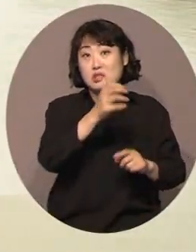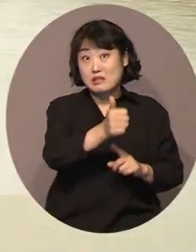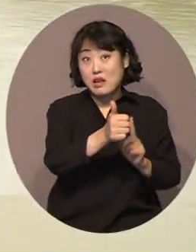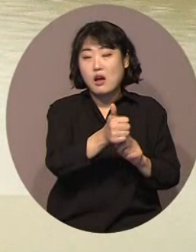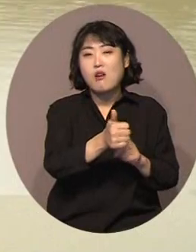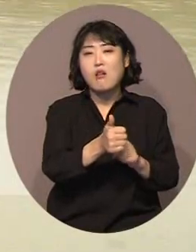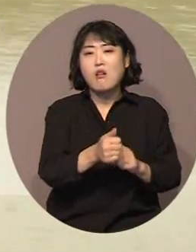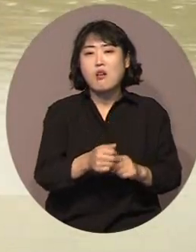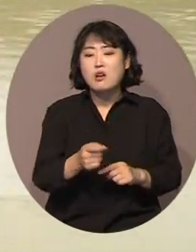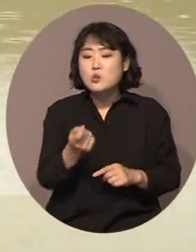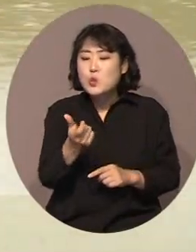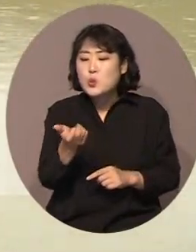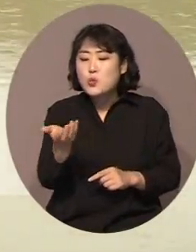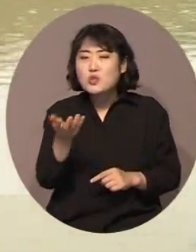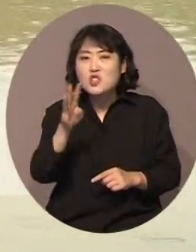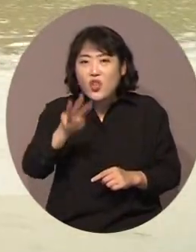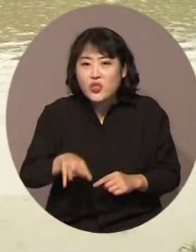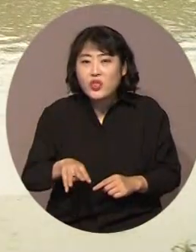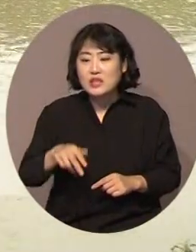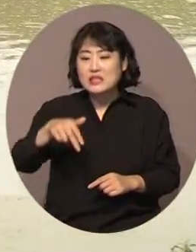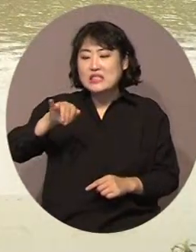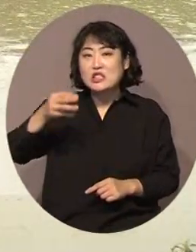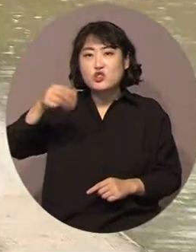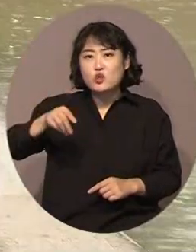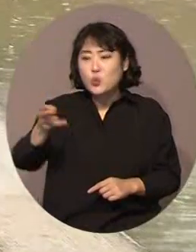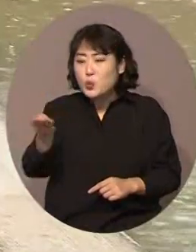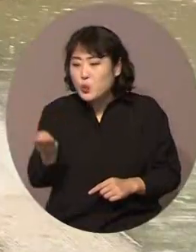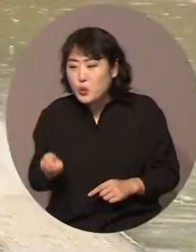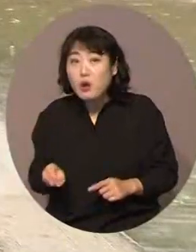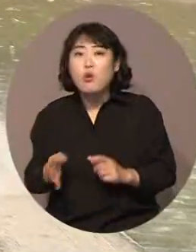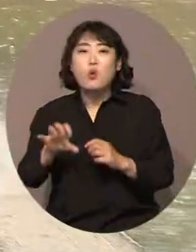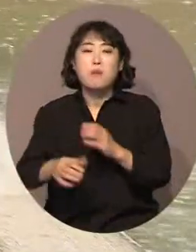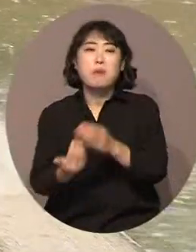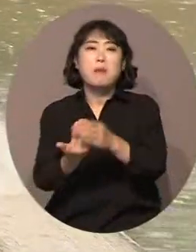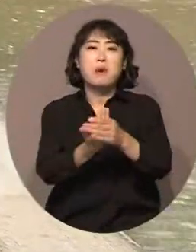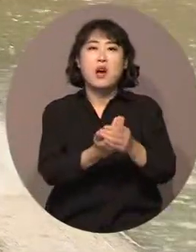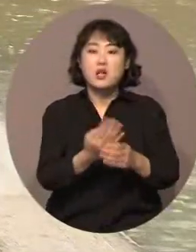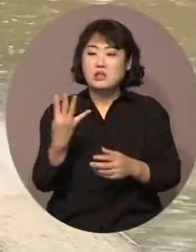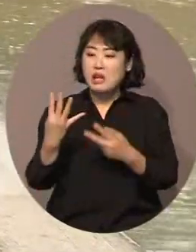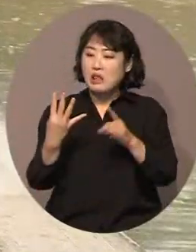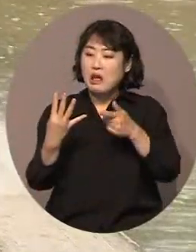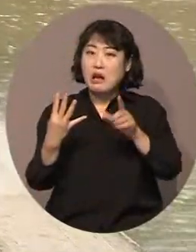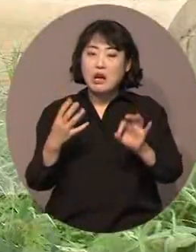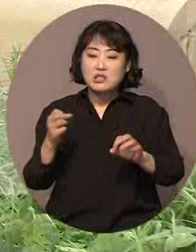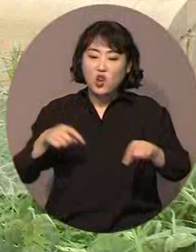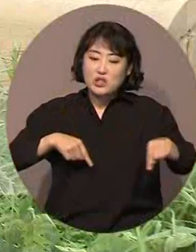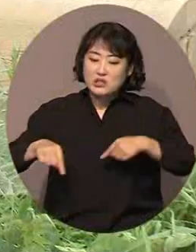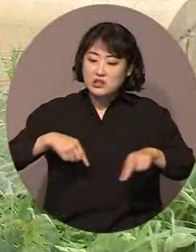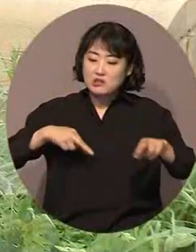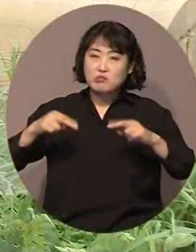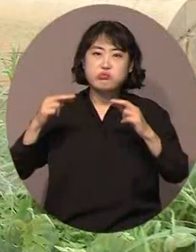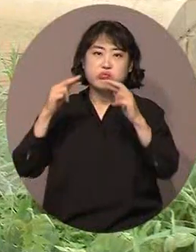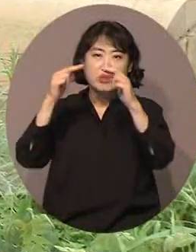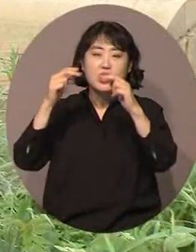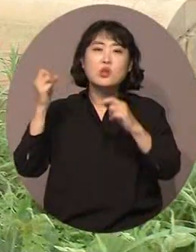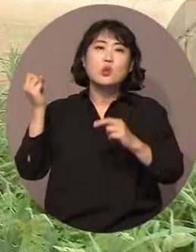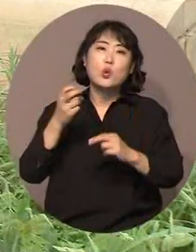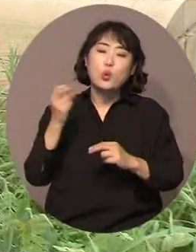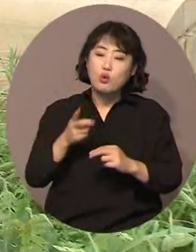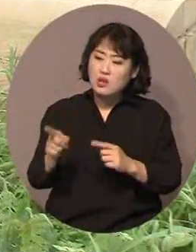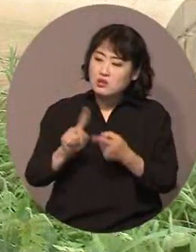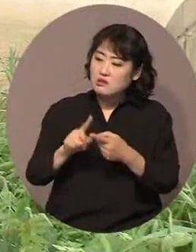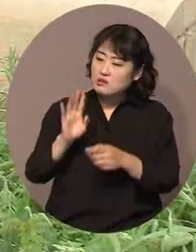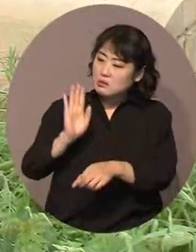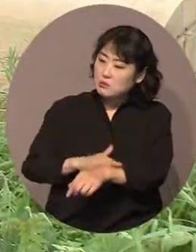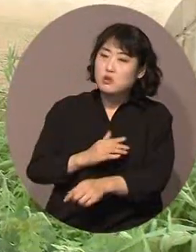소아천과 지류 인근에서 홍수가 발생했는데 4대강 사업을 다시 소환해 전쟁을 부추긴다며 이런 주장을 정면으로